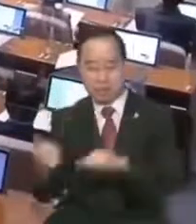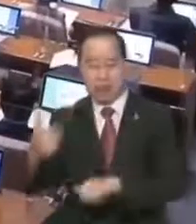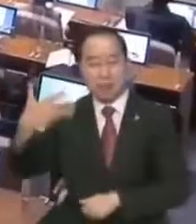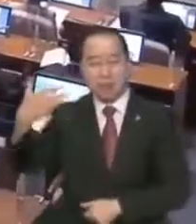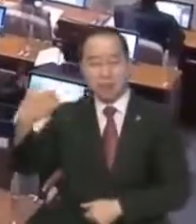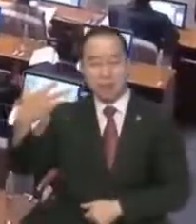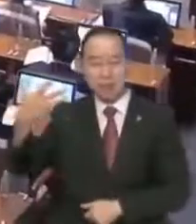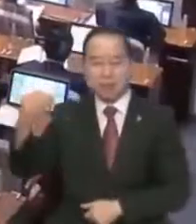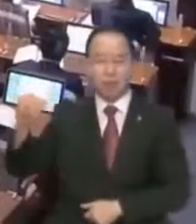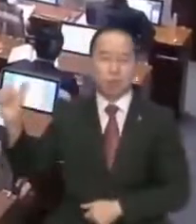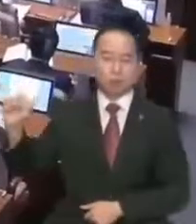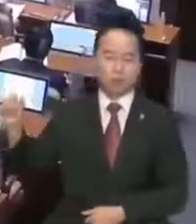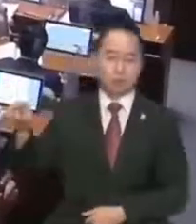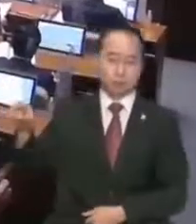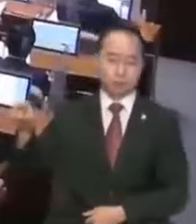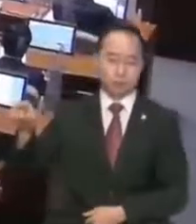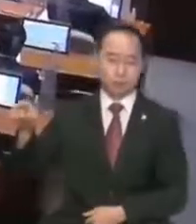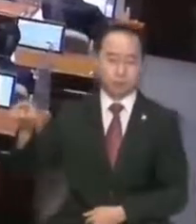88만 5천 명.